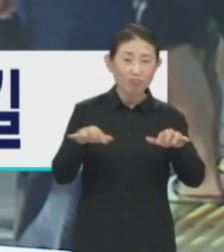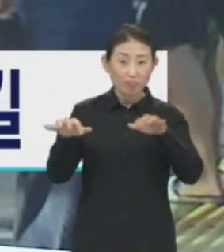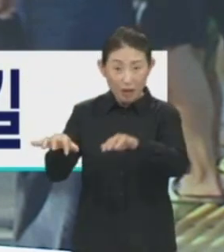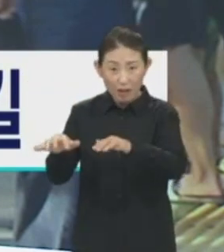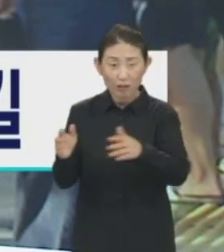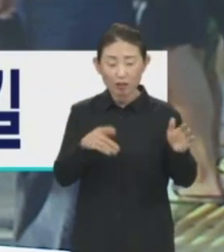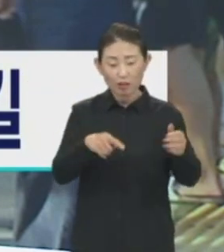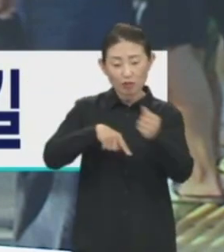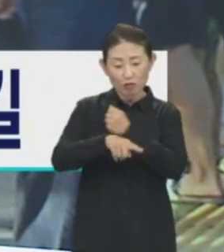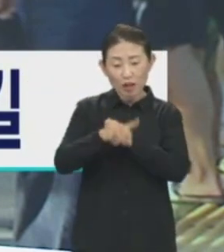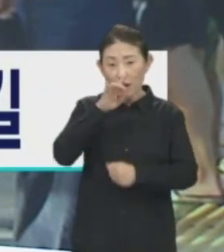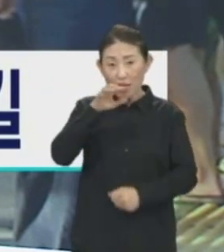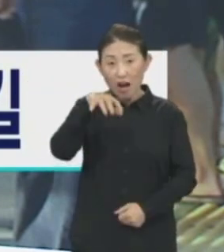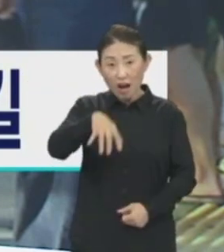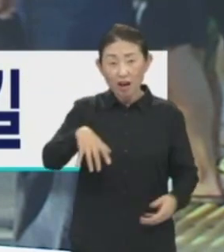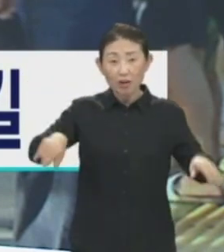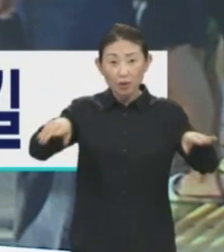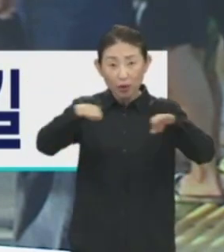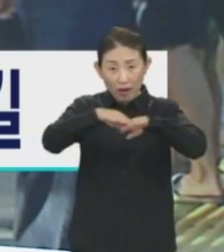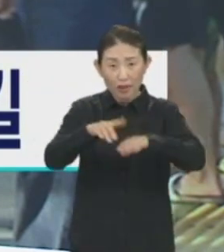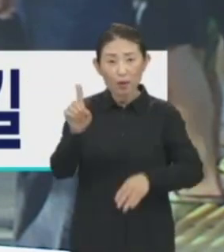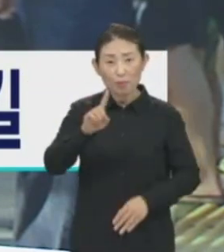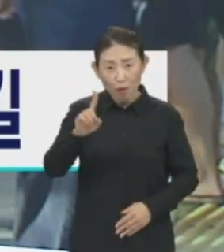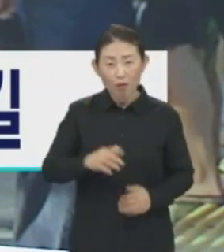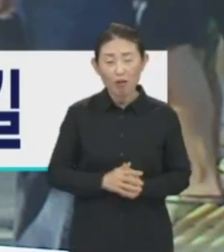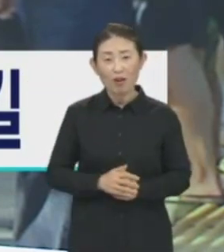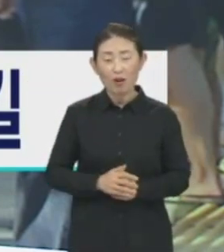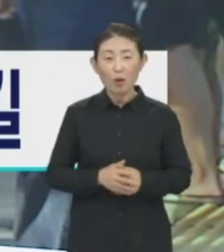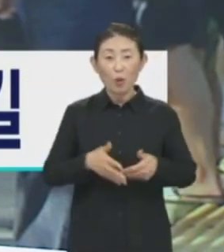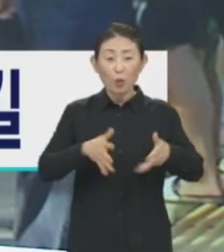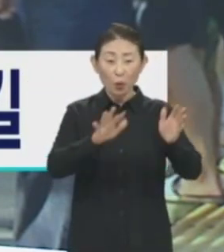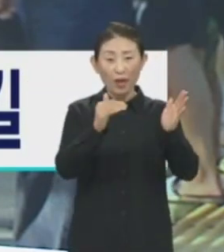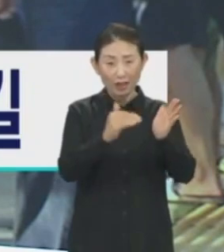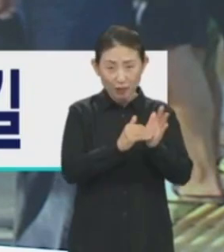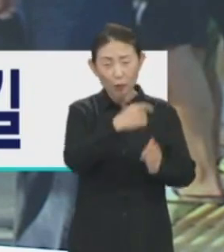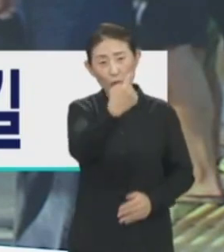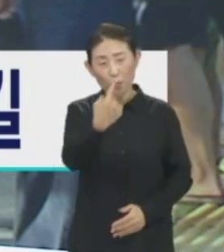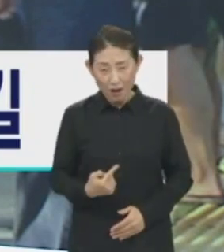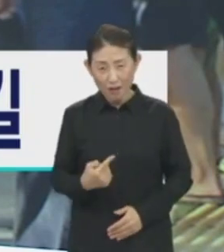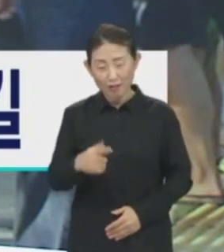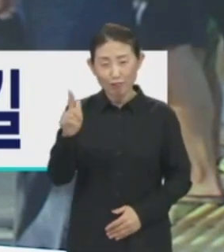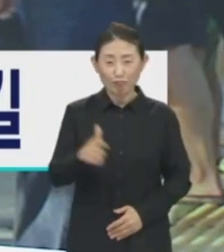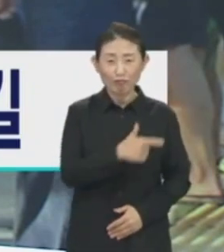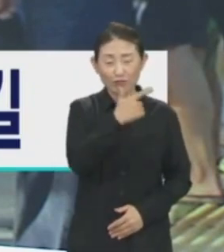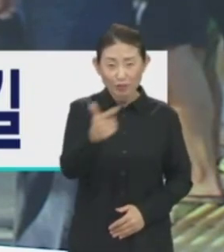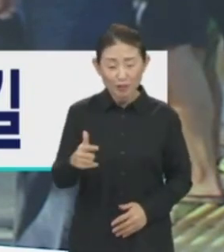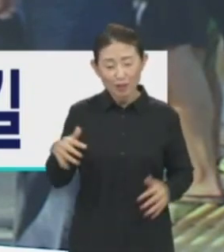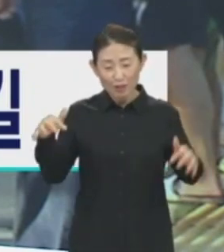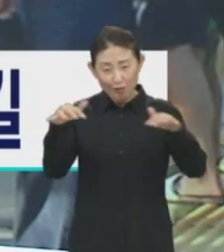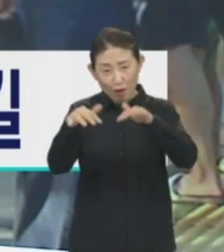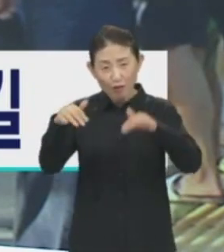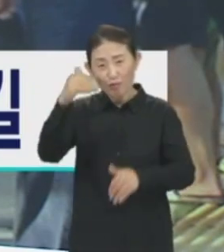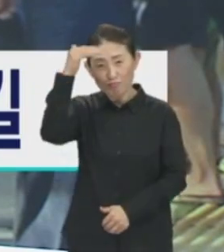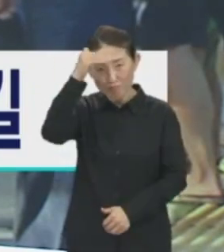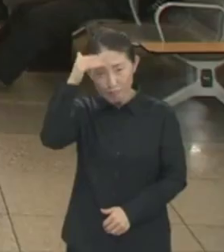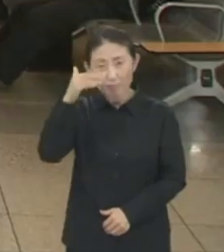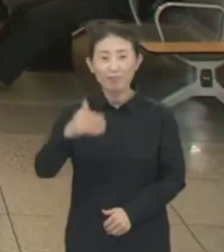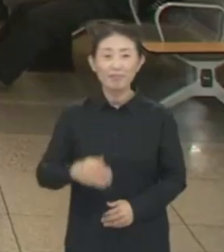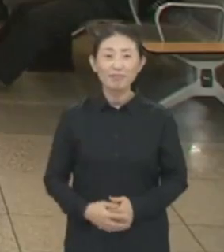국립중앙과학관에는 고향에서 돌아와 여유있게 하루를 보내는 시민들의 발길이 이어졌습니다. 전유진 기자입니다.